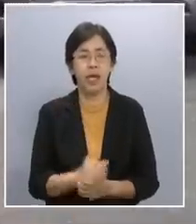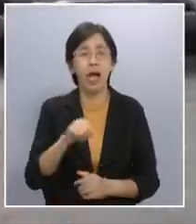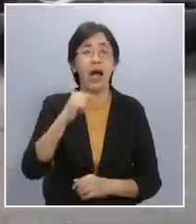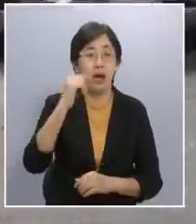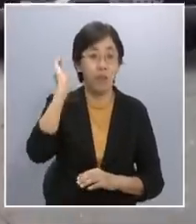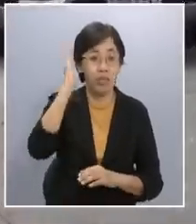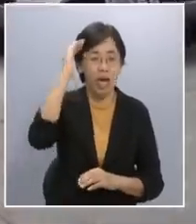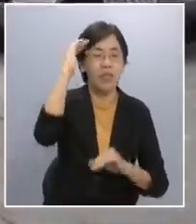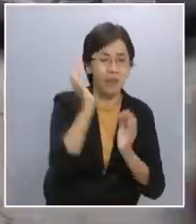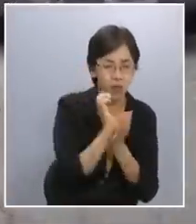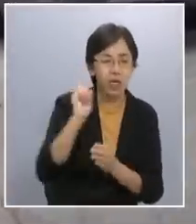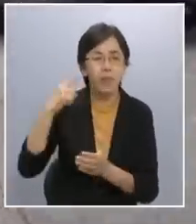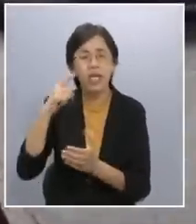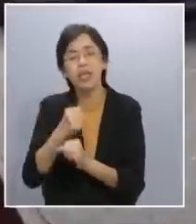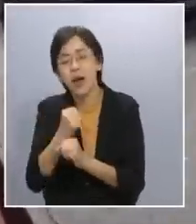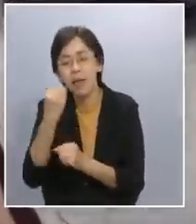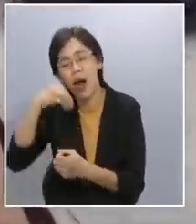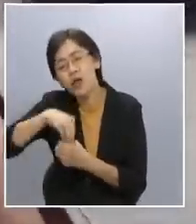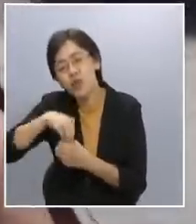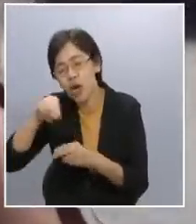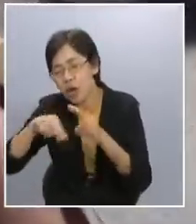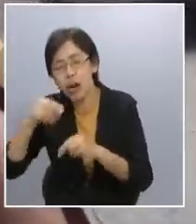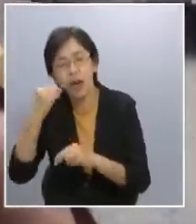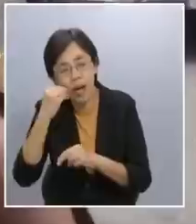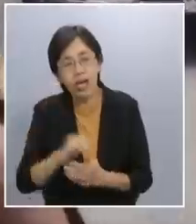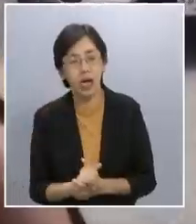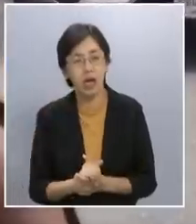อไม่ใช่ตำรวจที่เกษียณแล้วไม่ใช่ใช่ไหมฮะ จะยังไม่เกษียณ